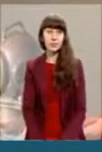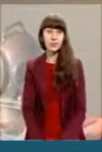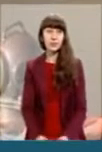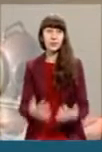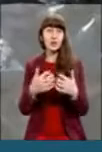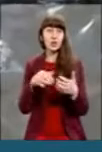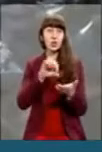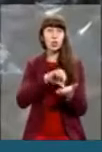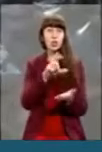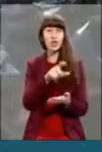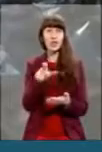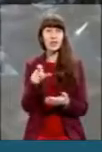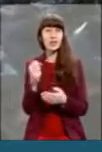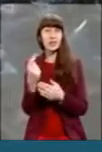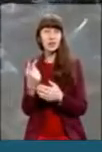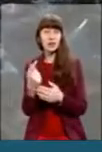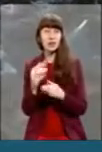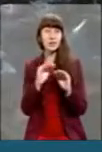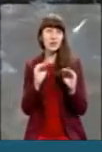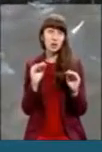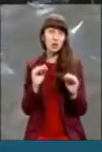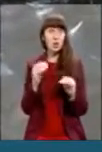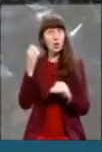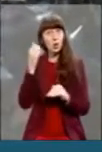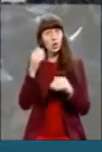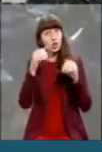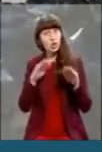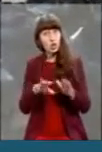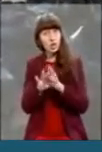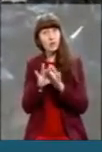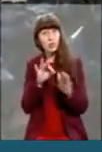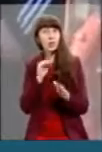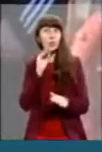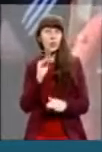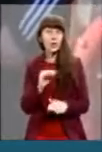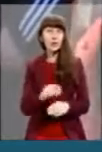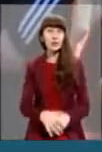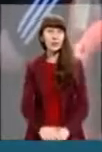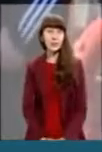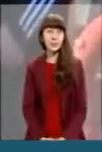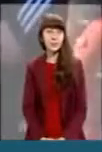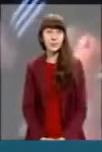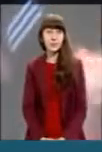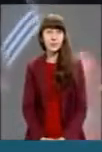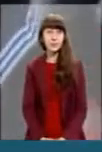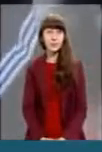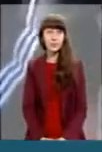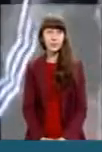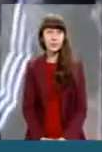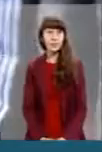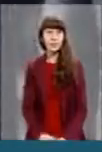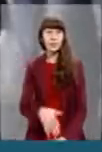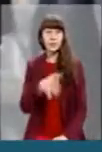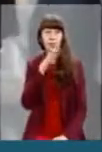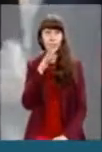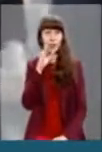среди участников. Некоторые ребята уже определились с будущей профессией и выбрали для себя нелегкое дело водолаза-спасателя.